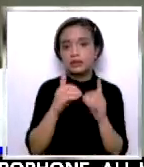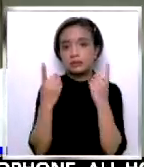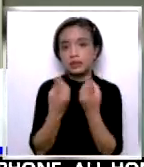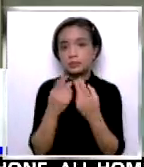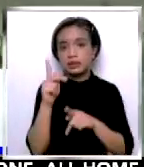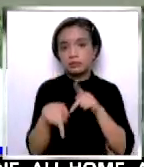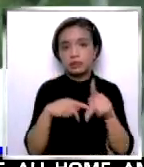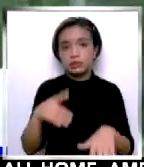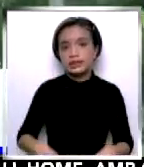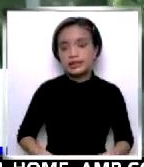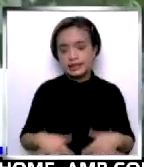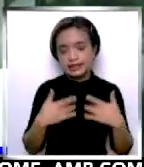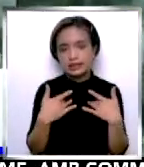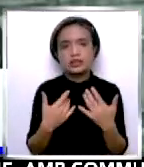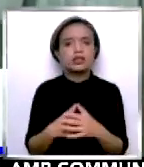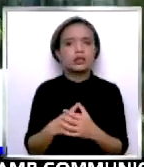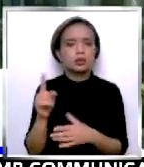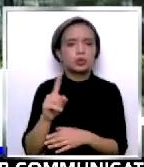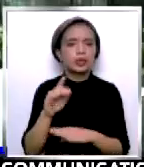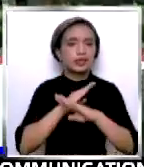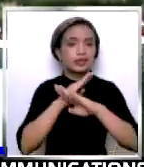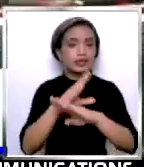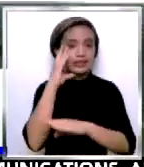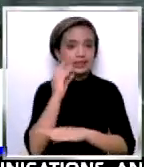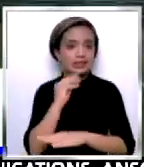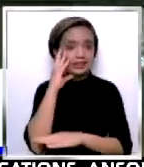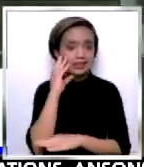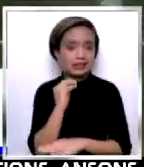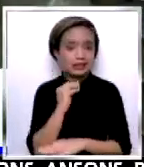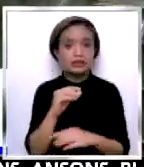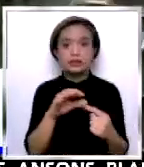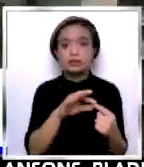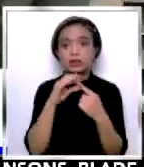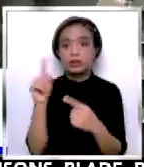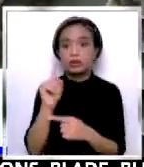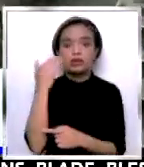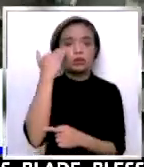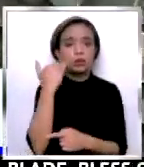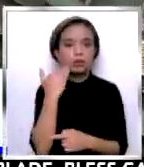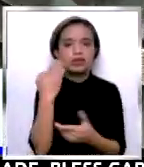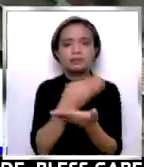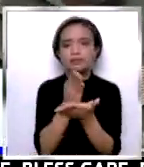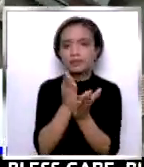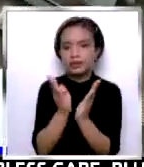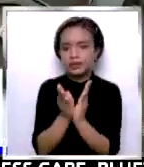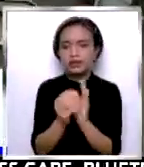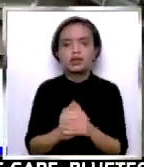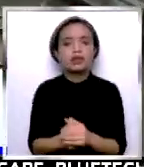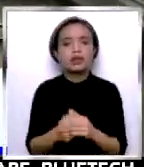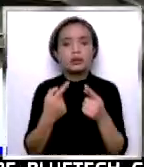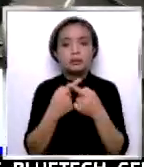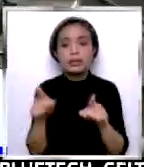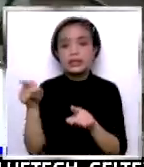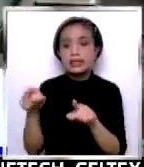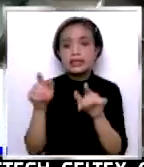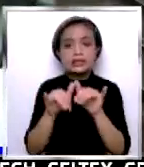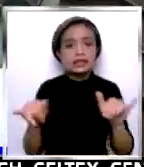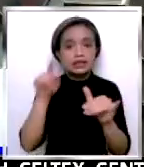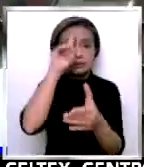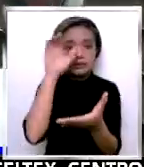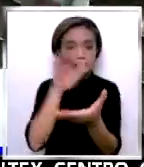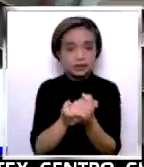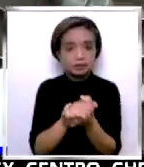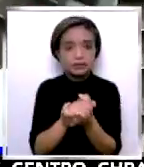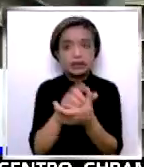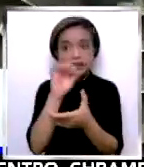balakid na kinakaharap ng kanilang programa, lalo na ang kakulangan sa pondo. Pero malaki ang kanilang paniwala sa pagtatapos ng